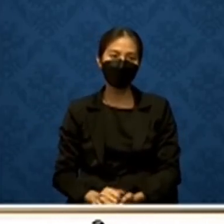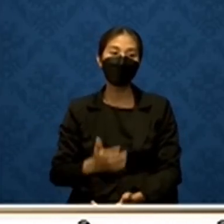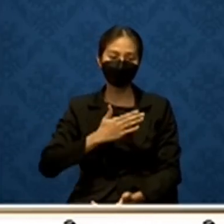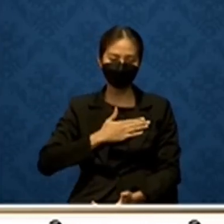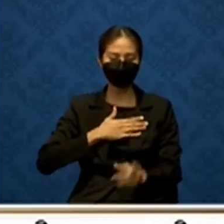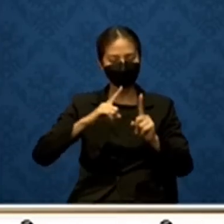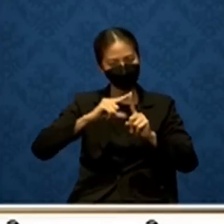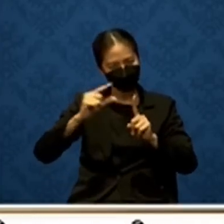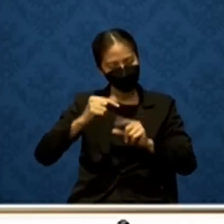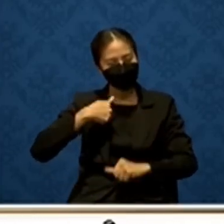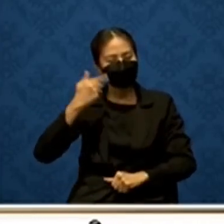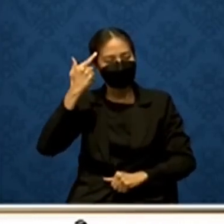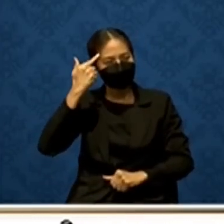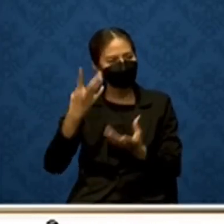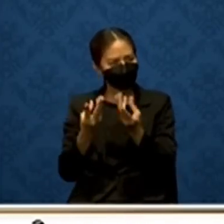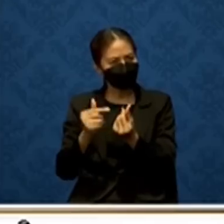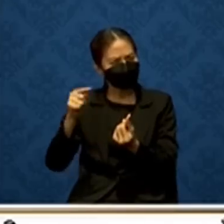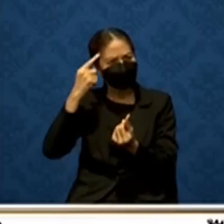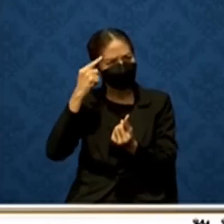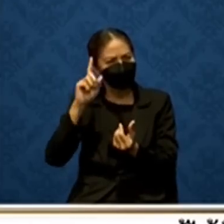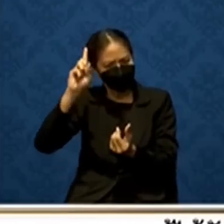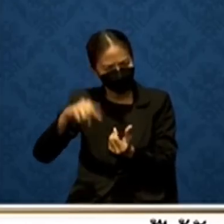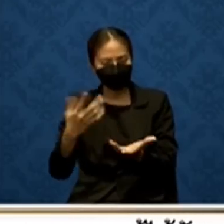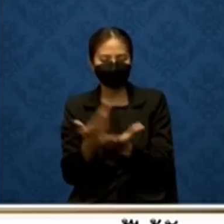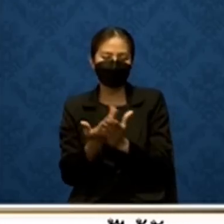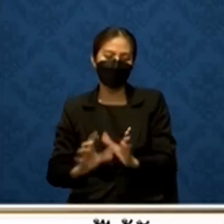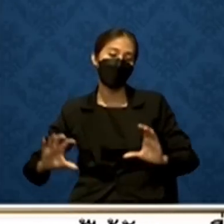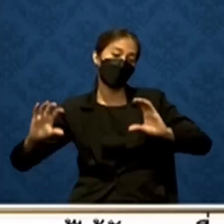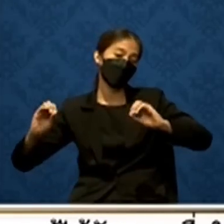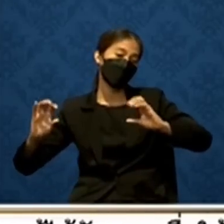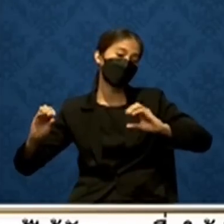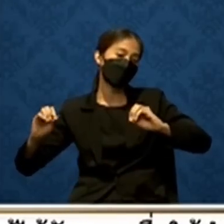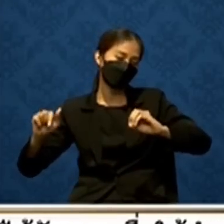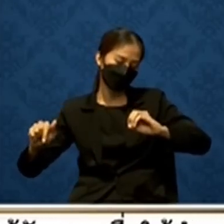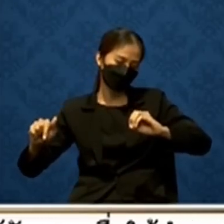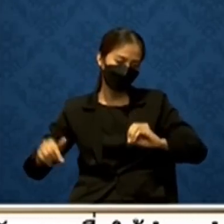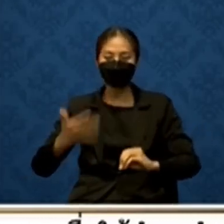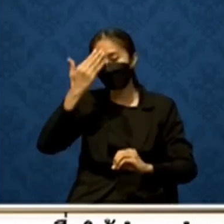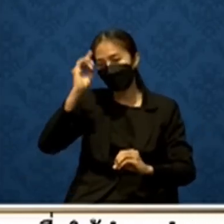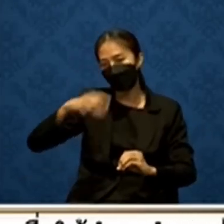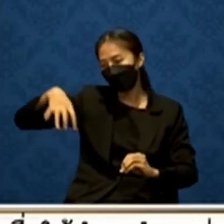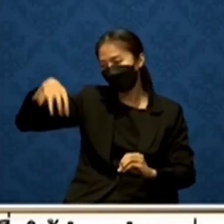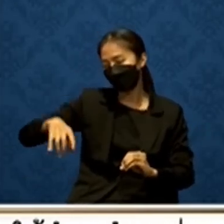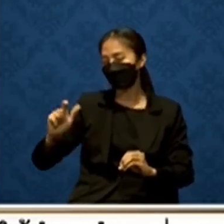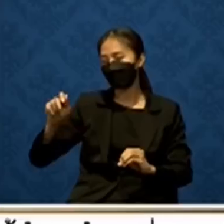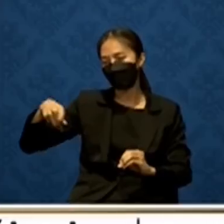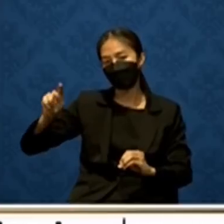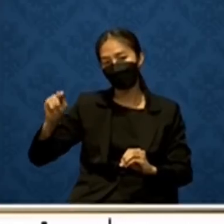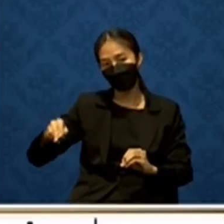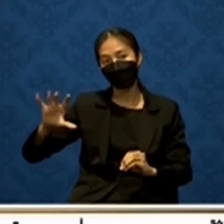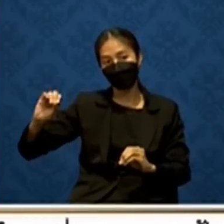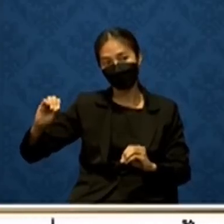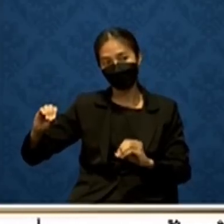ใลายคิดคืตัเลขนี้คจะเป 5050 ครัพอมเป 50-50 ปล๊บ รายด้สุทธิอ fingernakaขึนทันทีเป็น 1 ล้าน